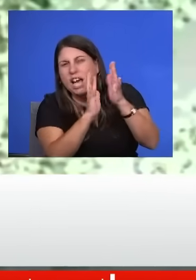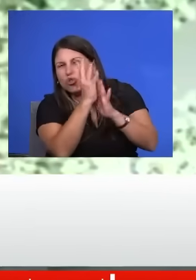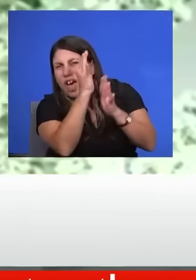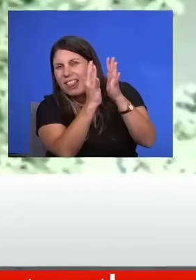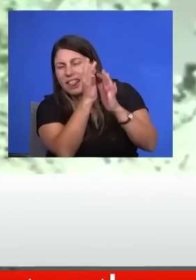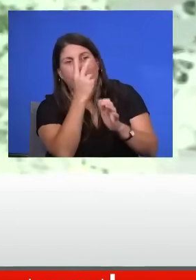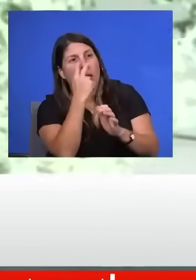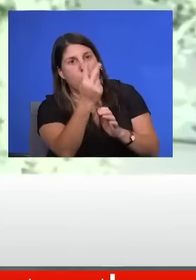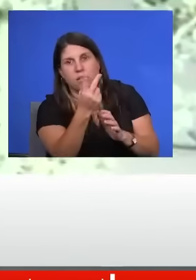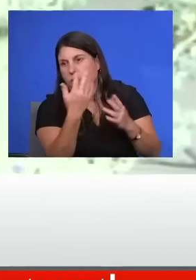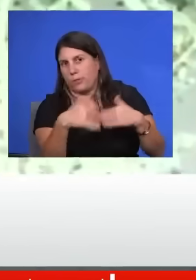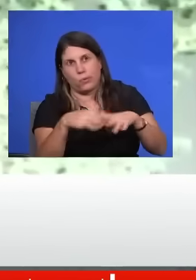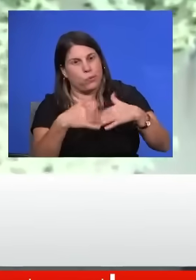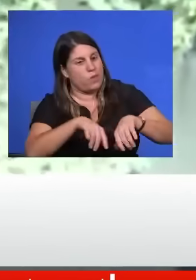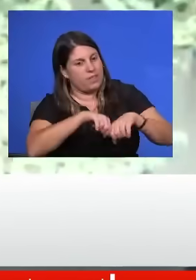נזק רב.